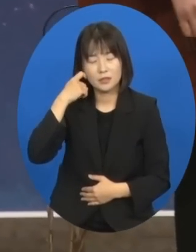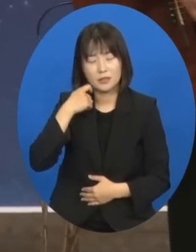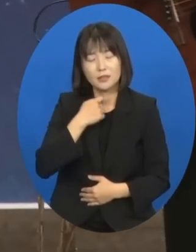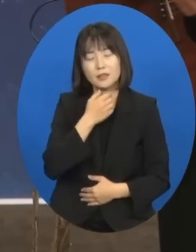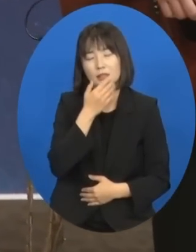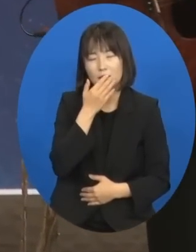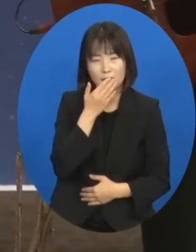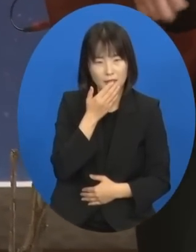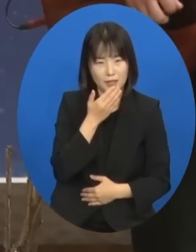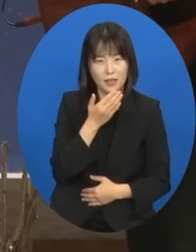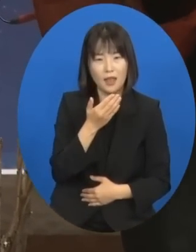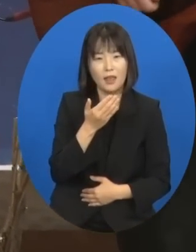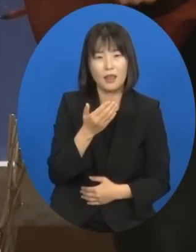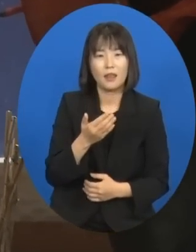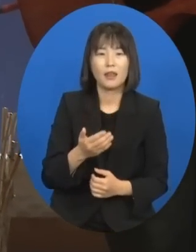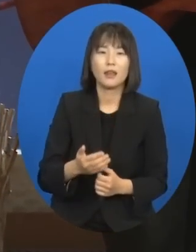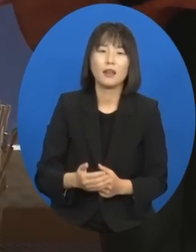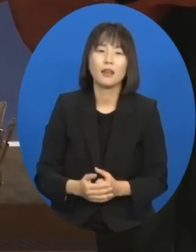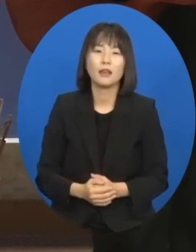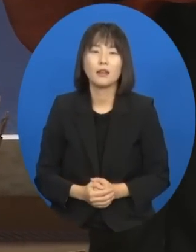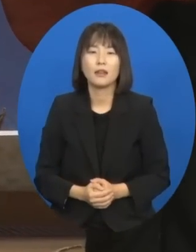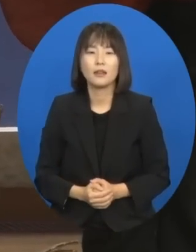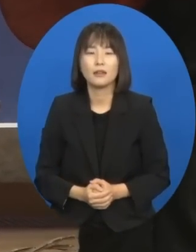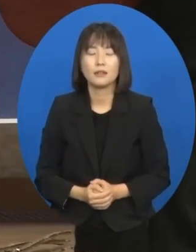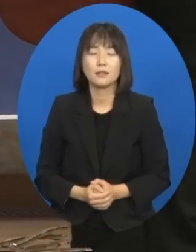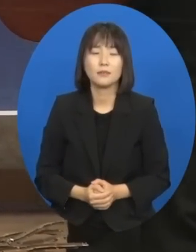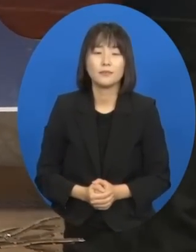만족함을 느끼네.